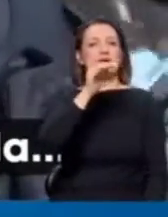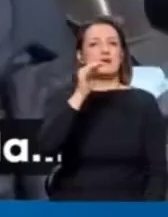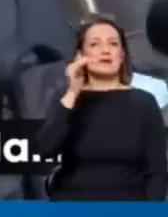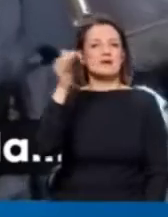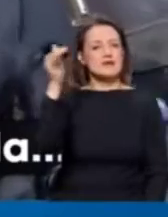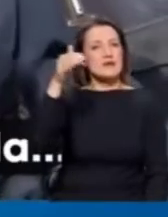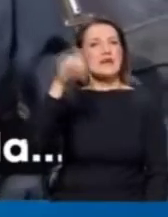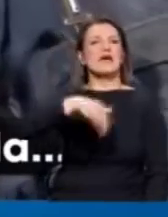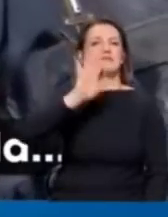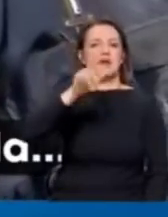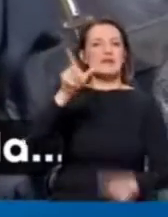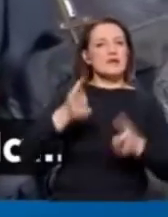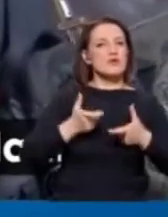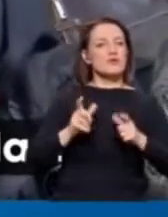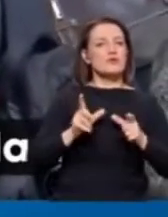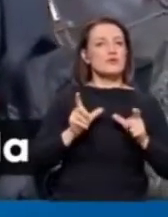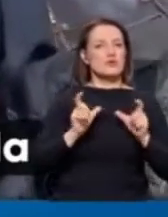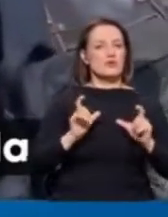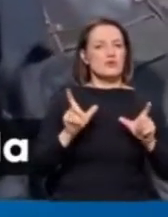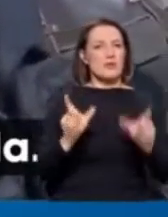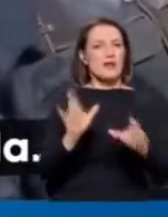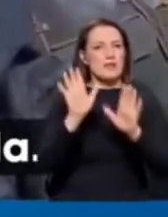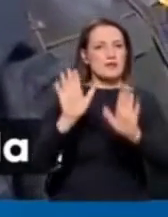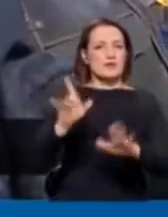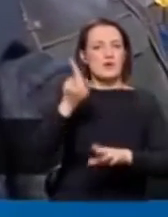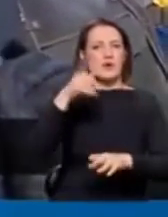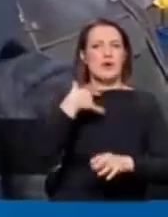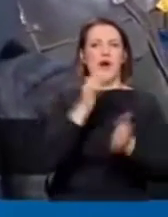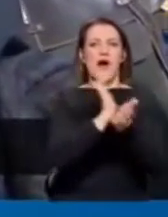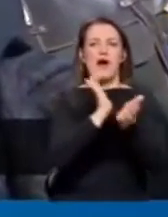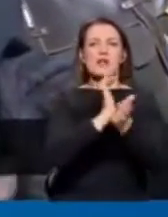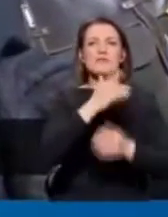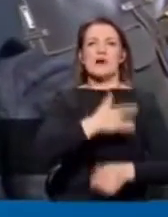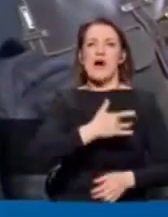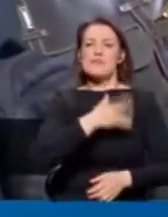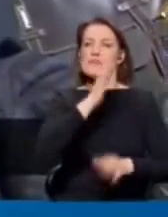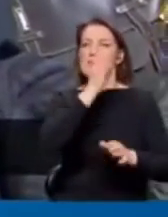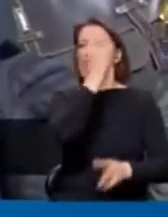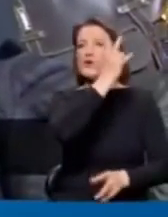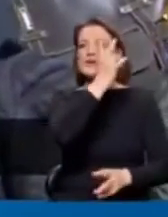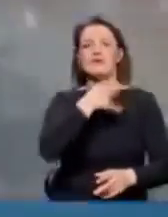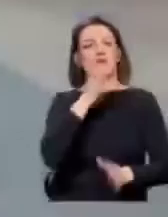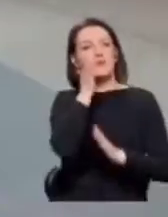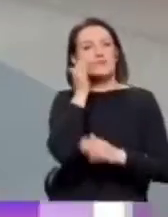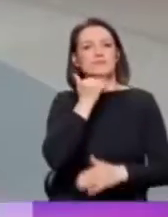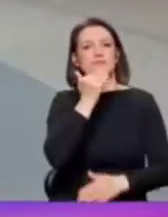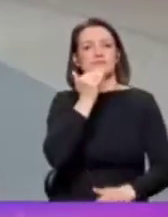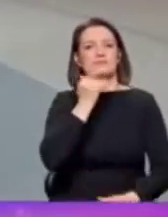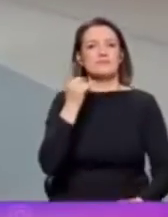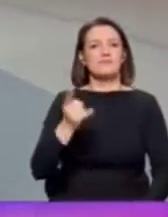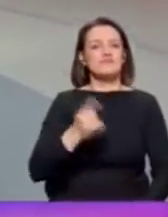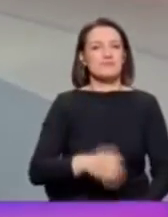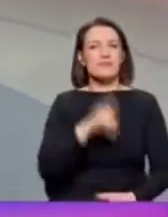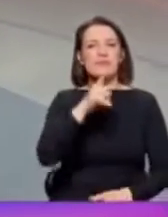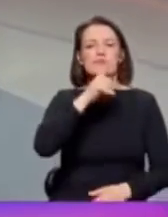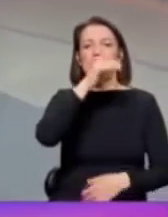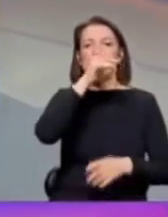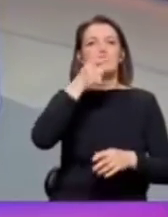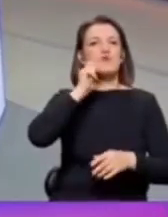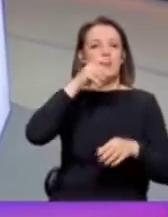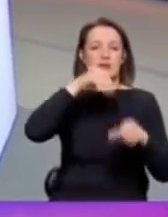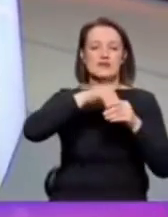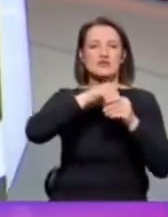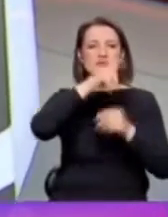sen de Güvendesin ama uyuyamıyorum yani orada yakınları